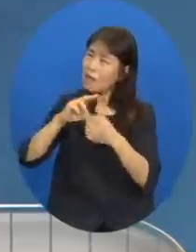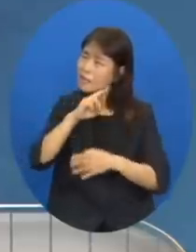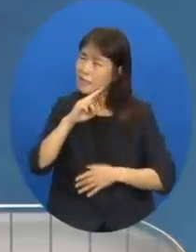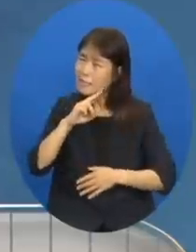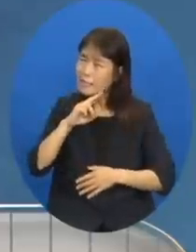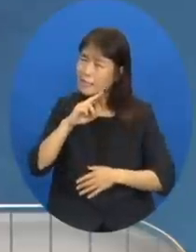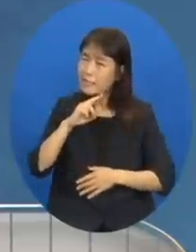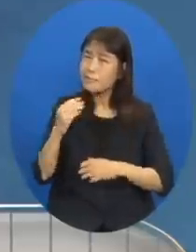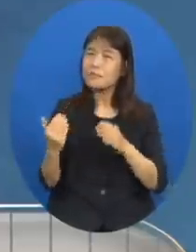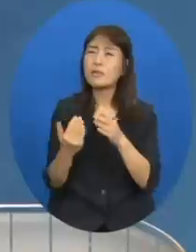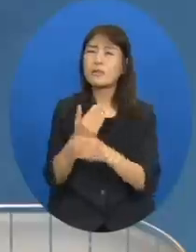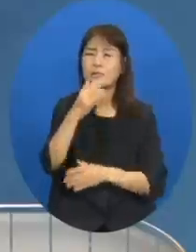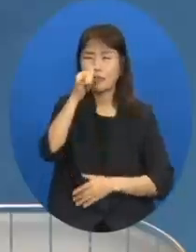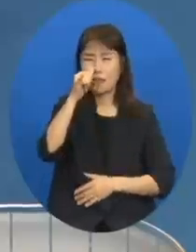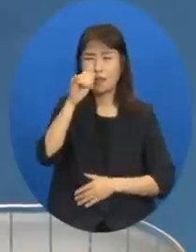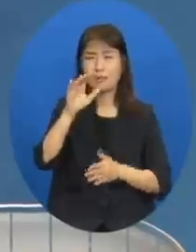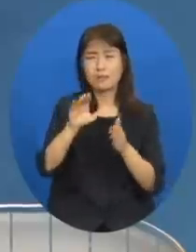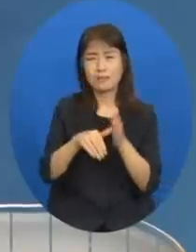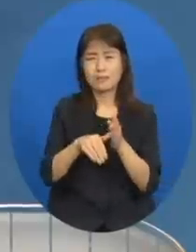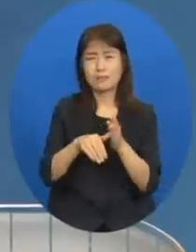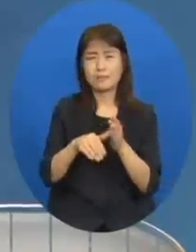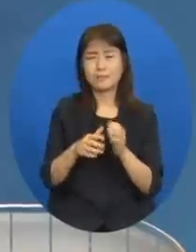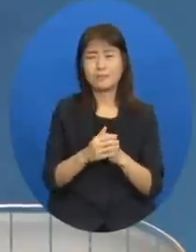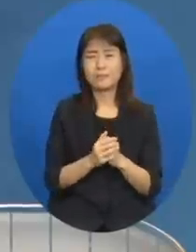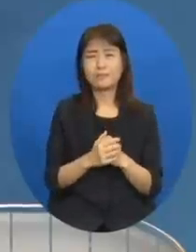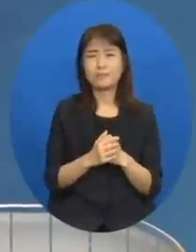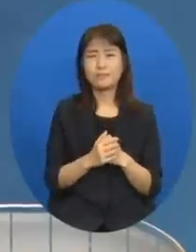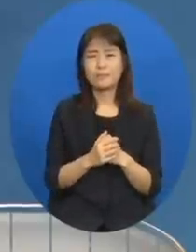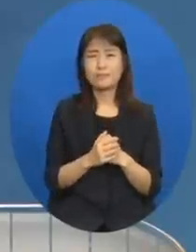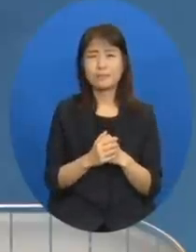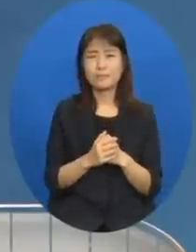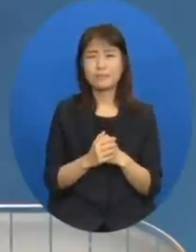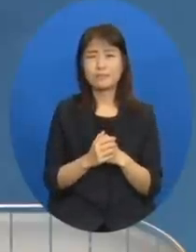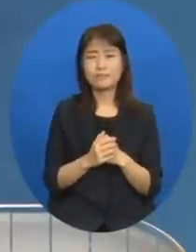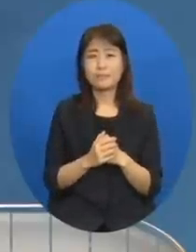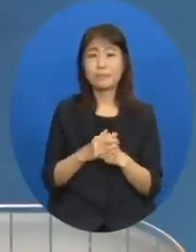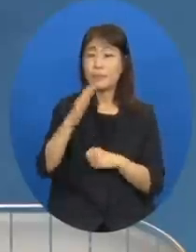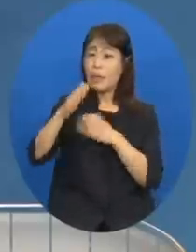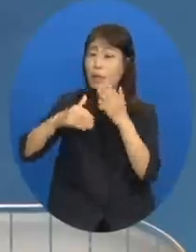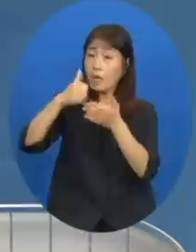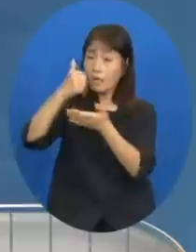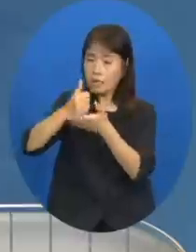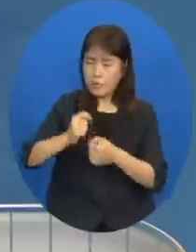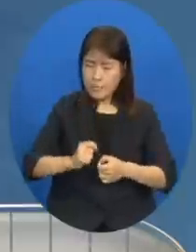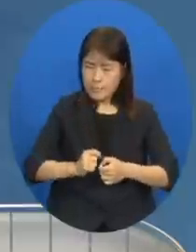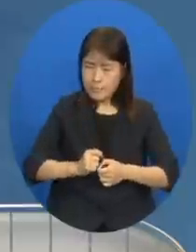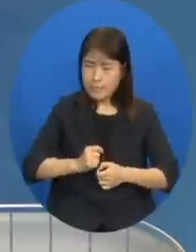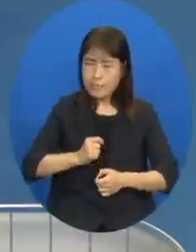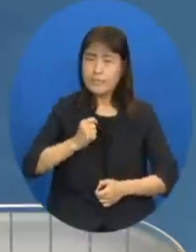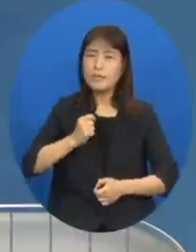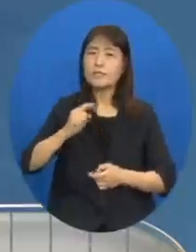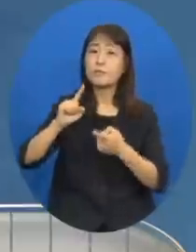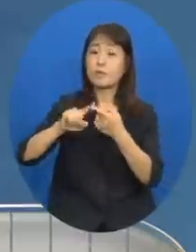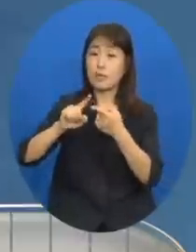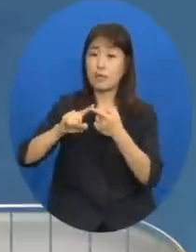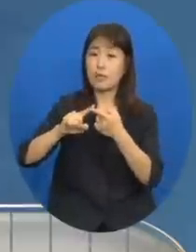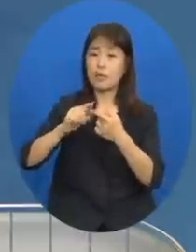의심이 올 때도 있어요 다 그때 하나님은 진실하시다고 내가